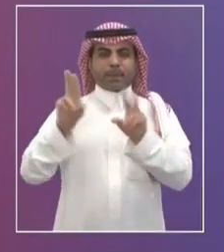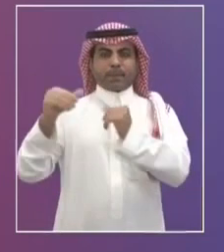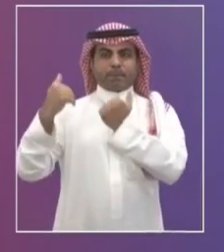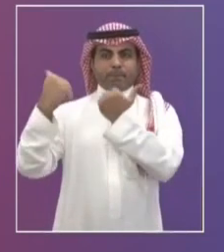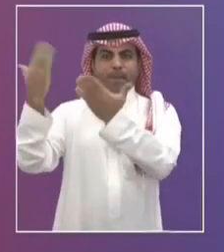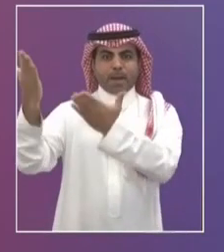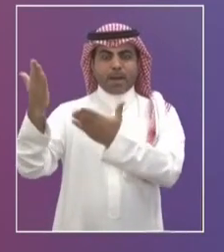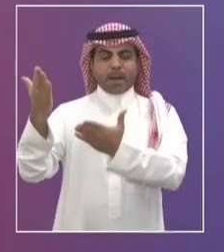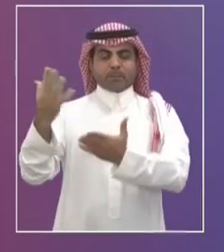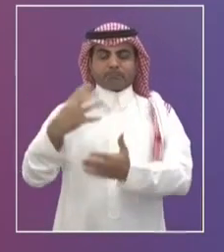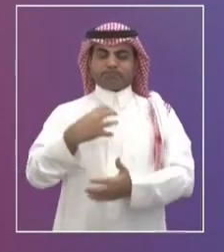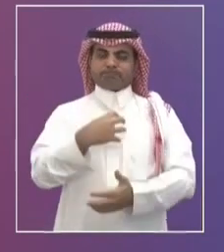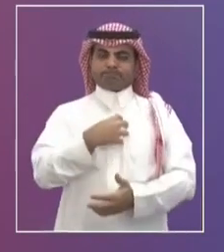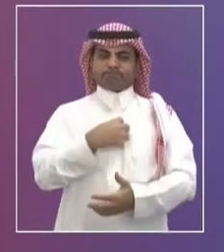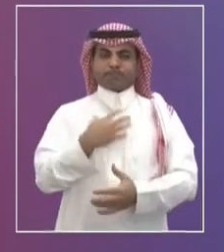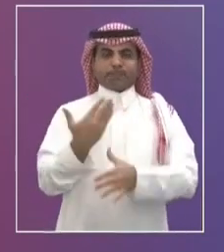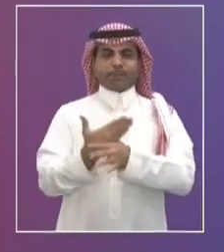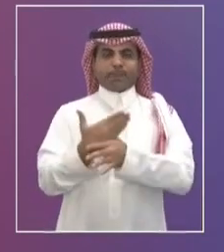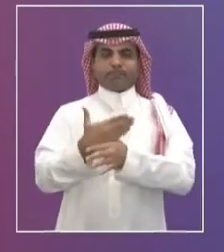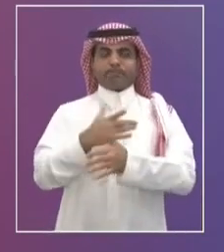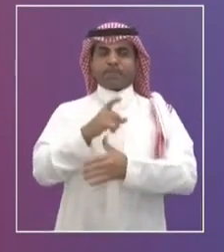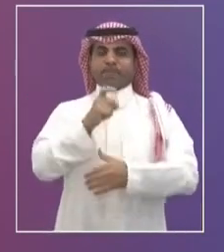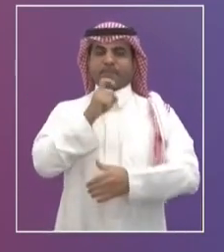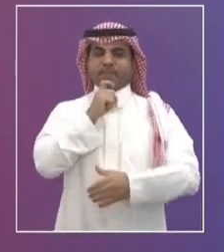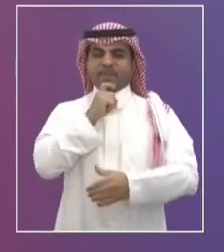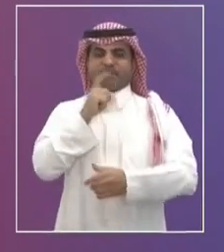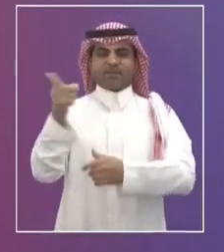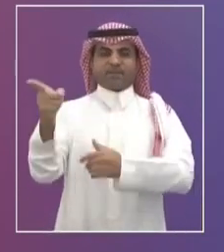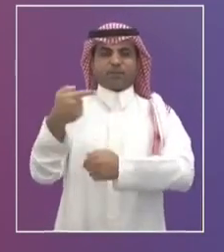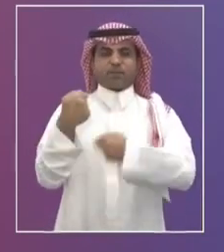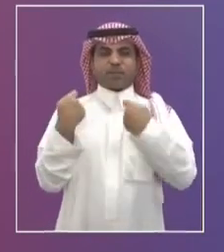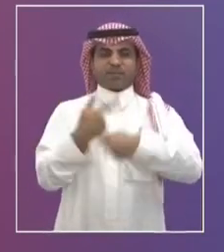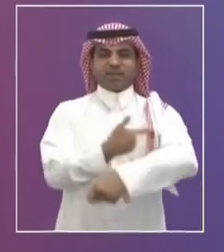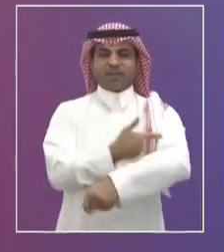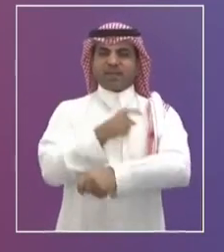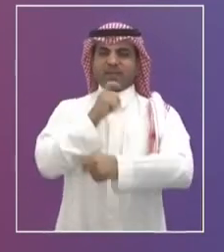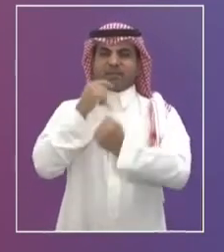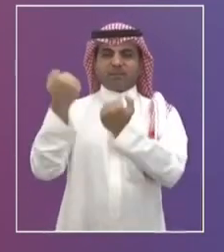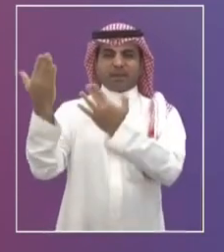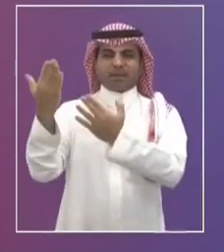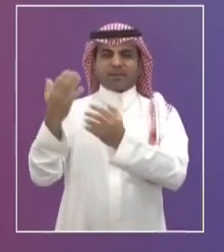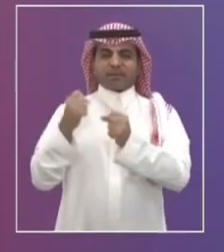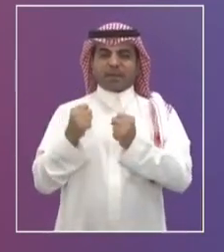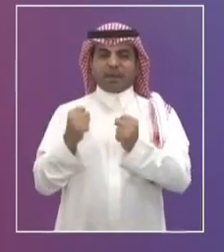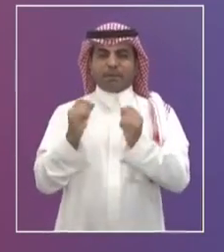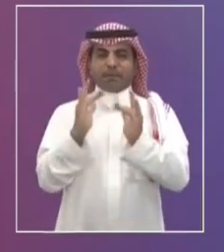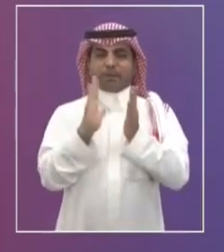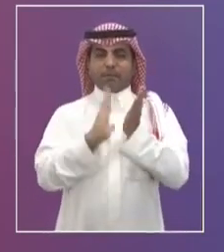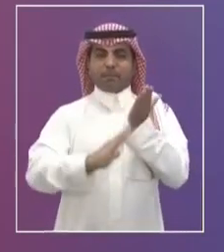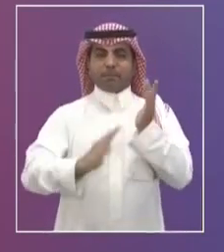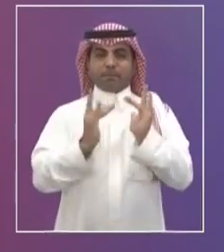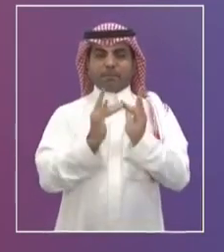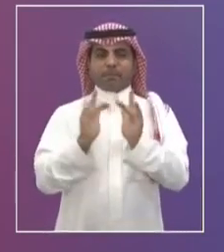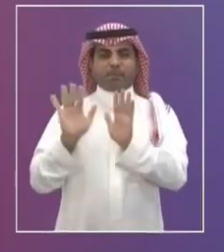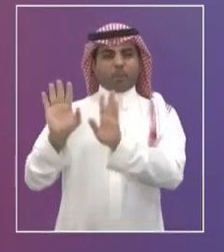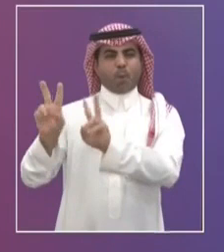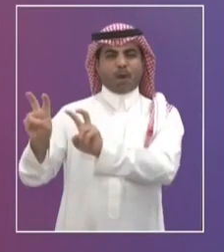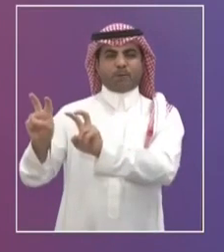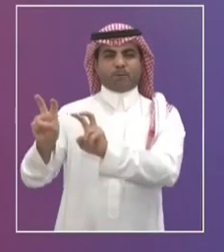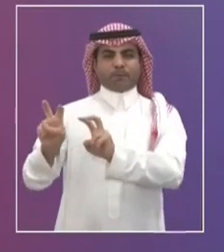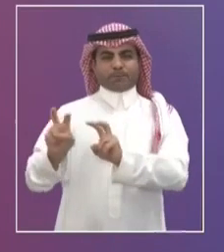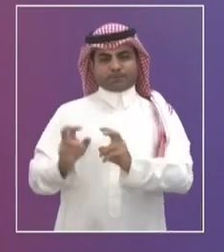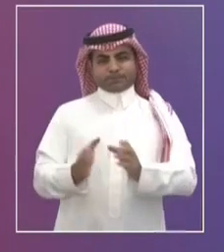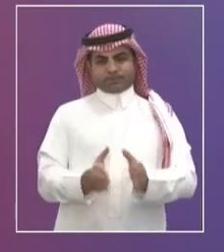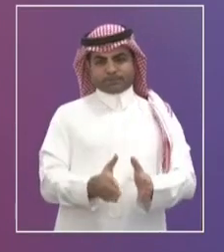بعض الدول من عجز النظام الصحي عن استقبال حالات العناية المركزة.